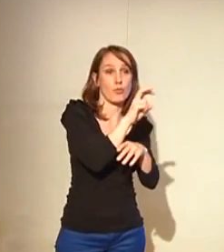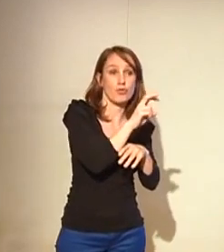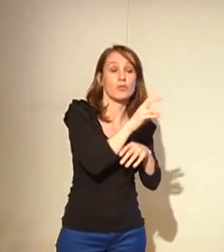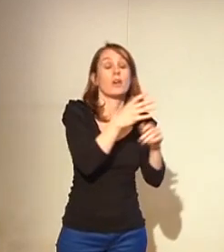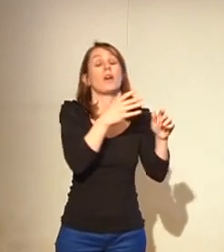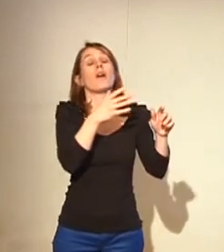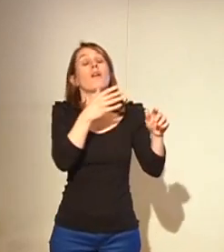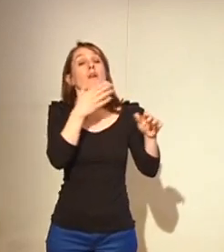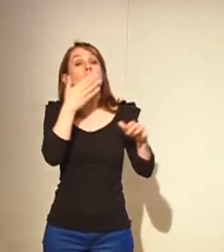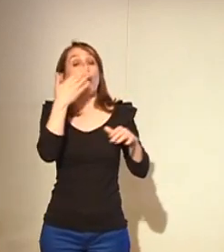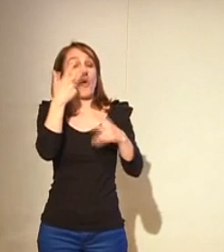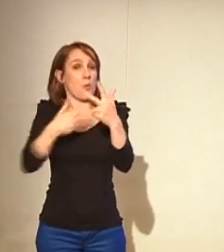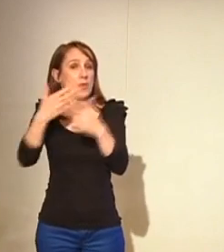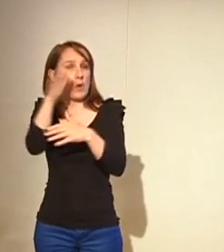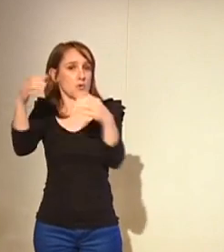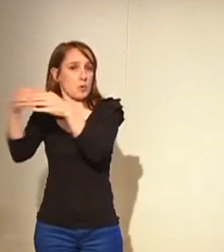groupes